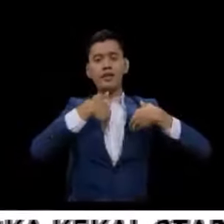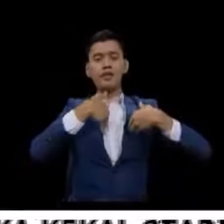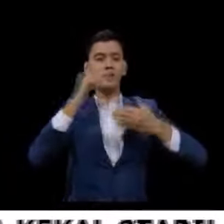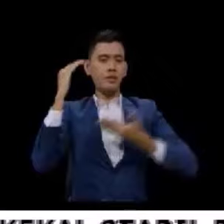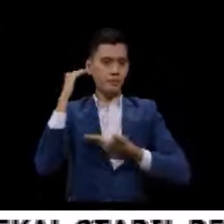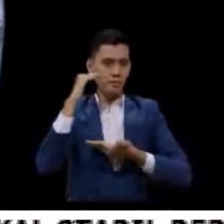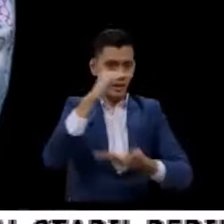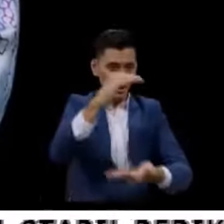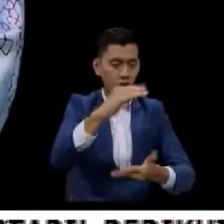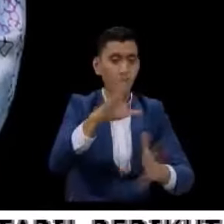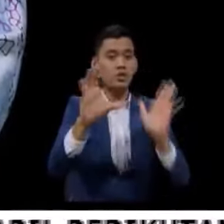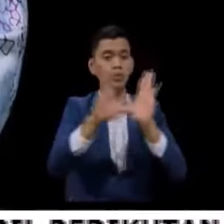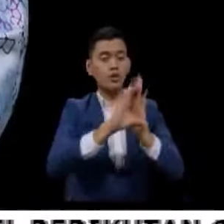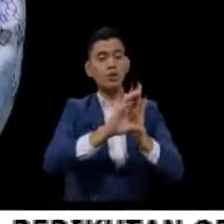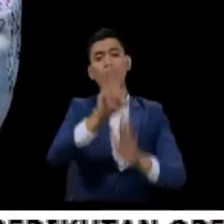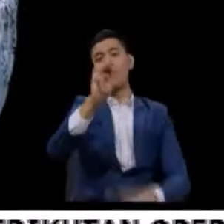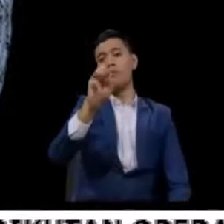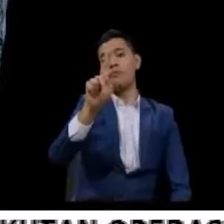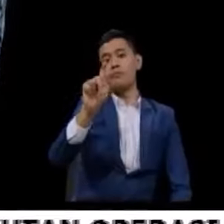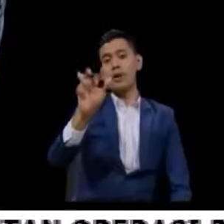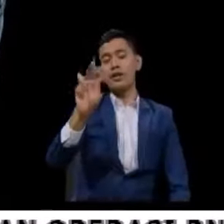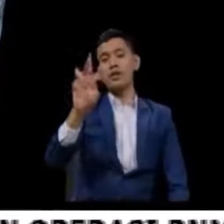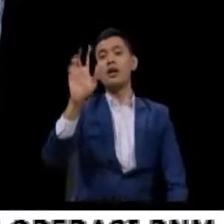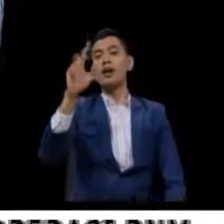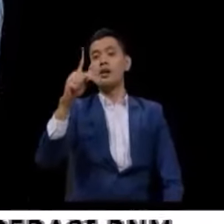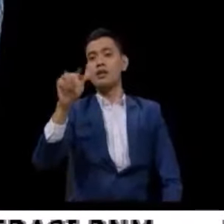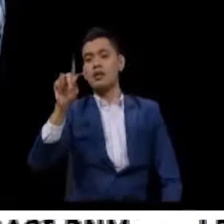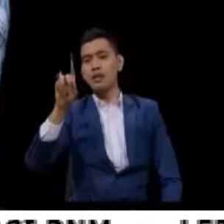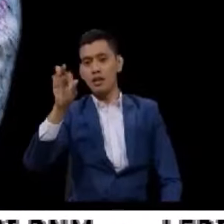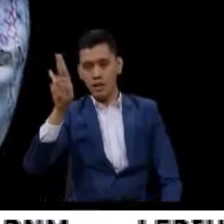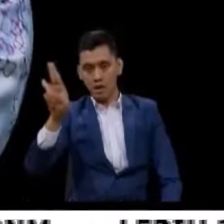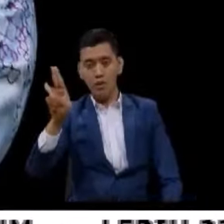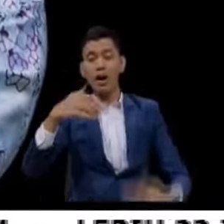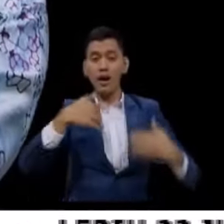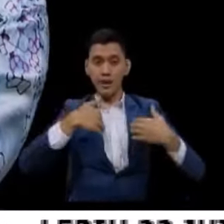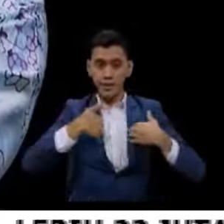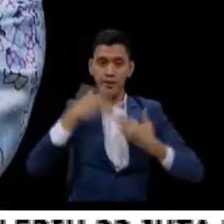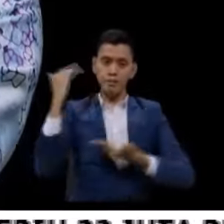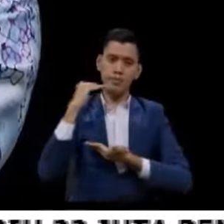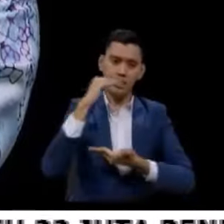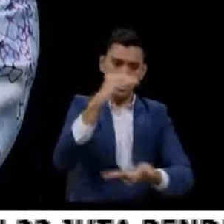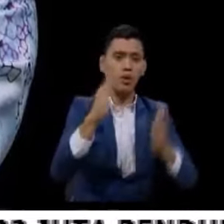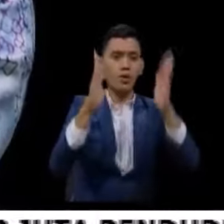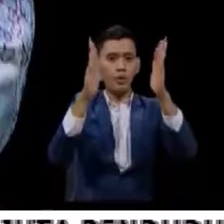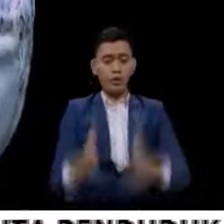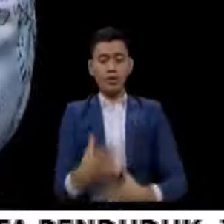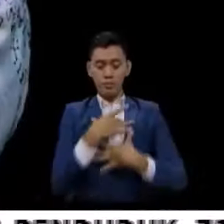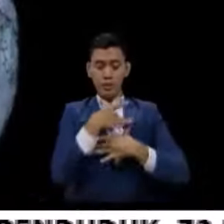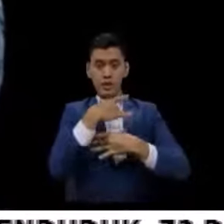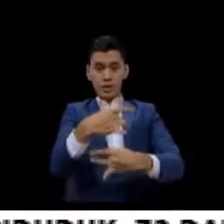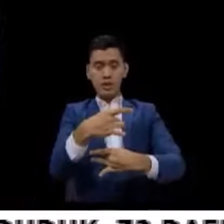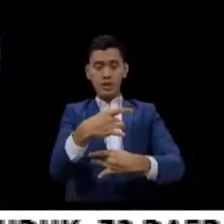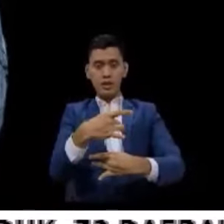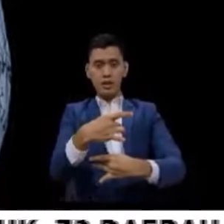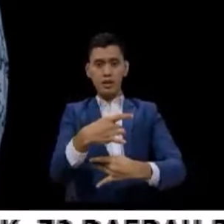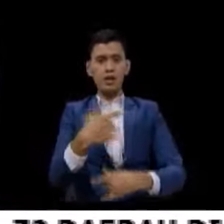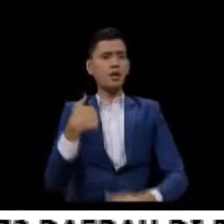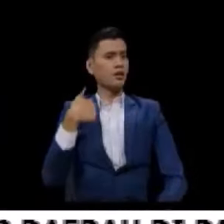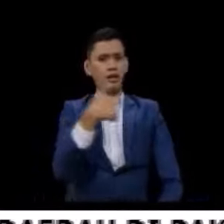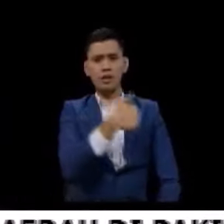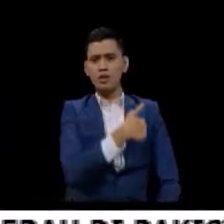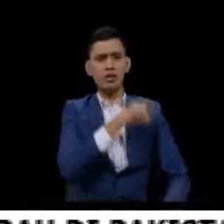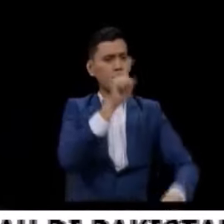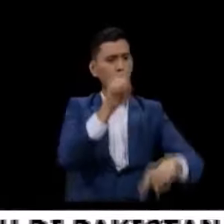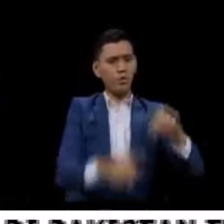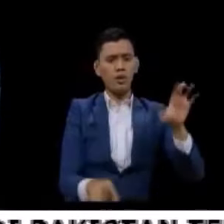dari lemak kilau buat membuktikan oleh film yang ada message masih lagi romina bukan untuk kau coba unitag